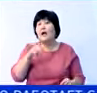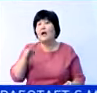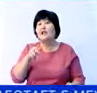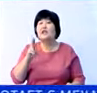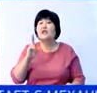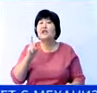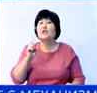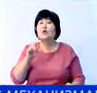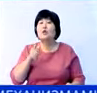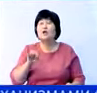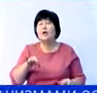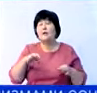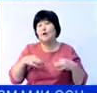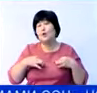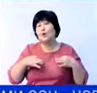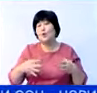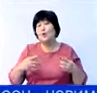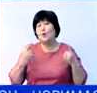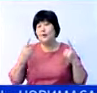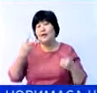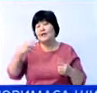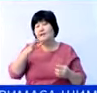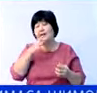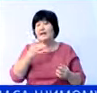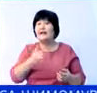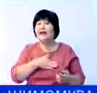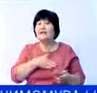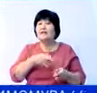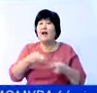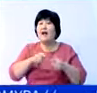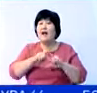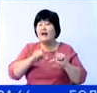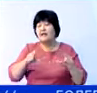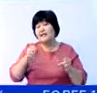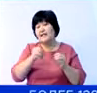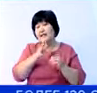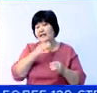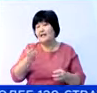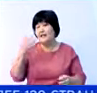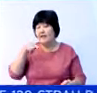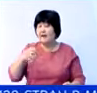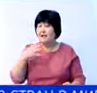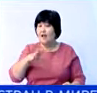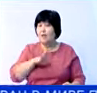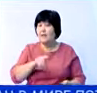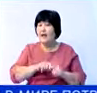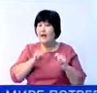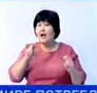Кардиохирурги отмечают юбилей. 20 лет кардиологическому отделению ОМЦ и 10 лет назад в Кызылорде был